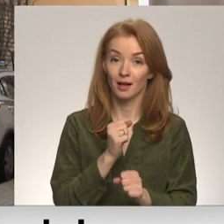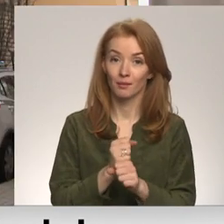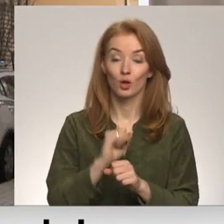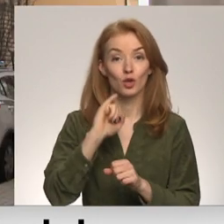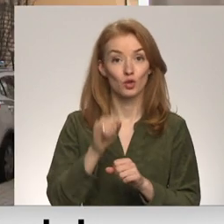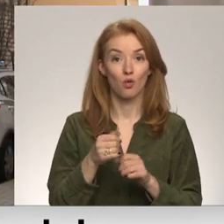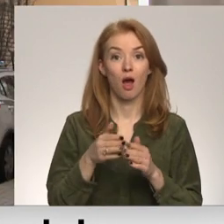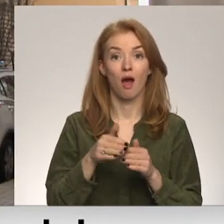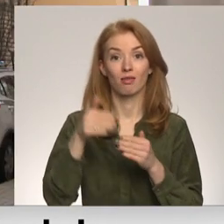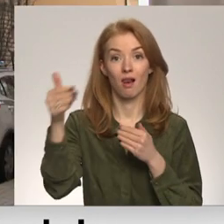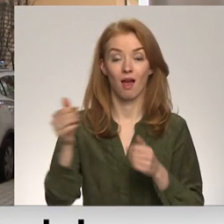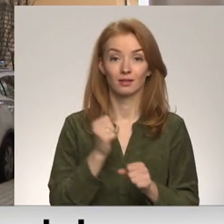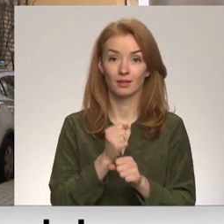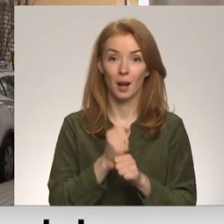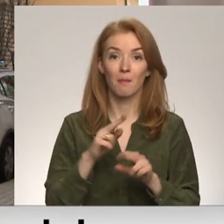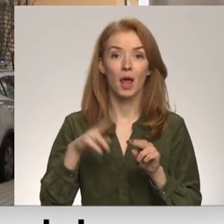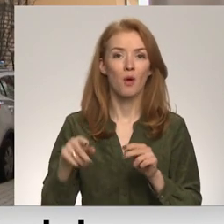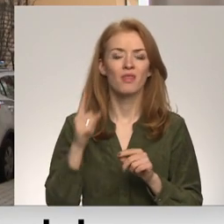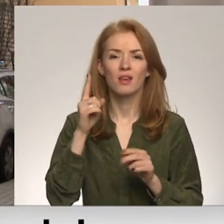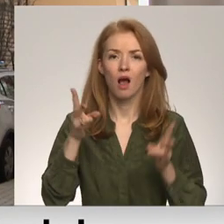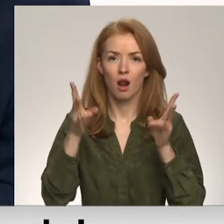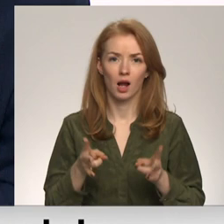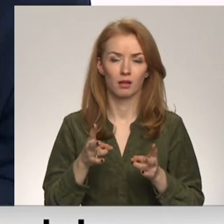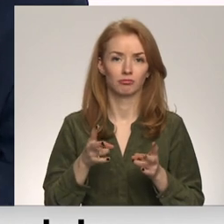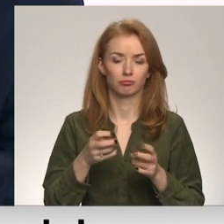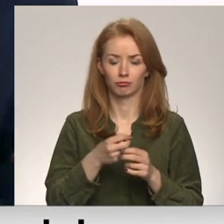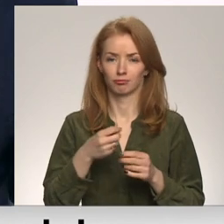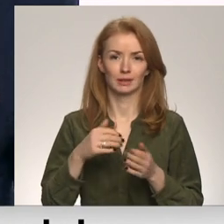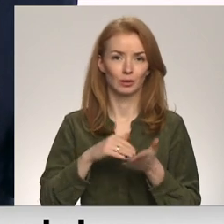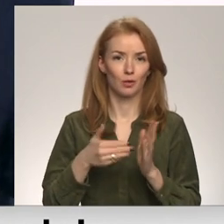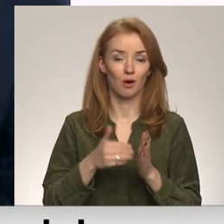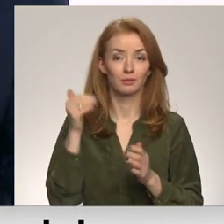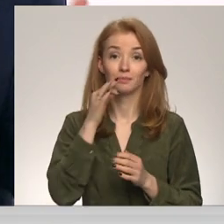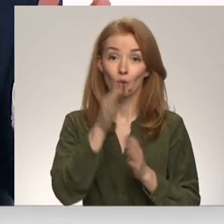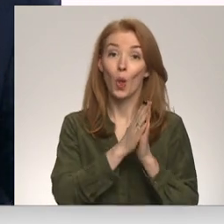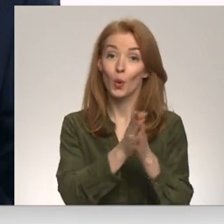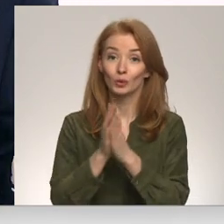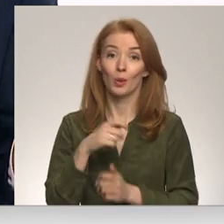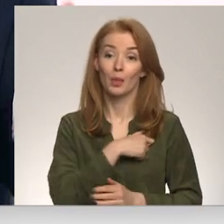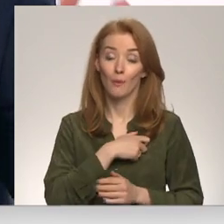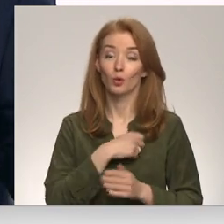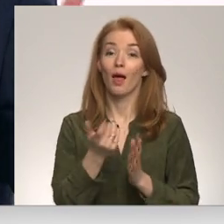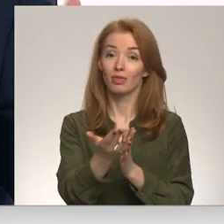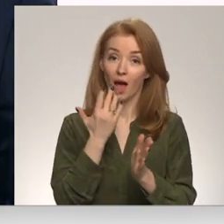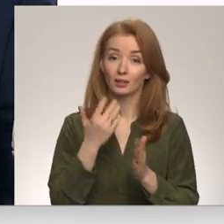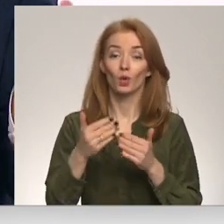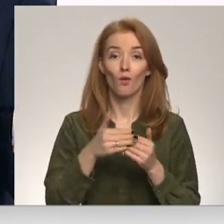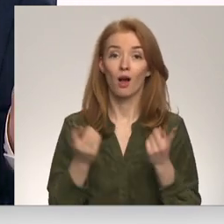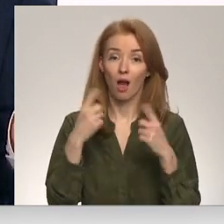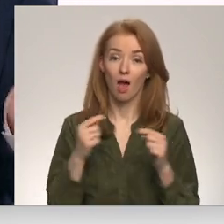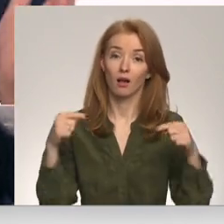parlamenta gadījumā pieļaujama tikai ekstrēmā situācijā. Lūdzu, deputāti, nāciet klātienē, tuvākā laikā pieņemiet